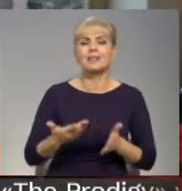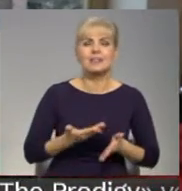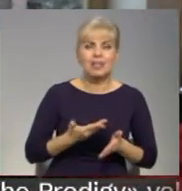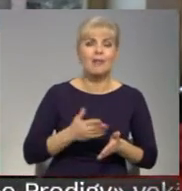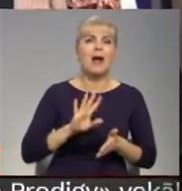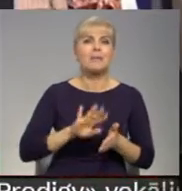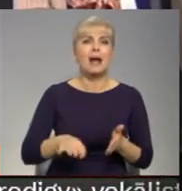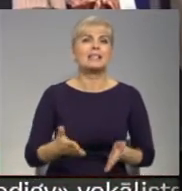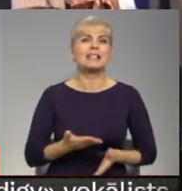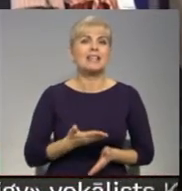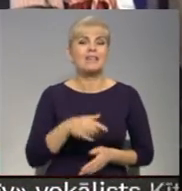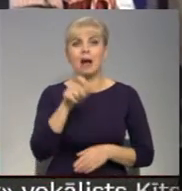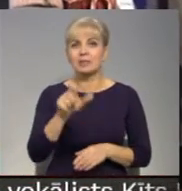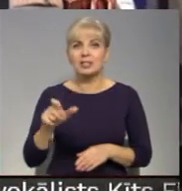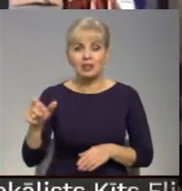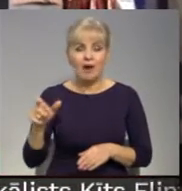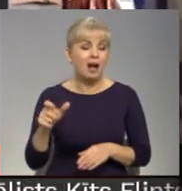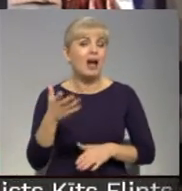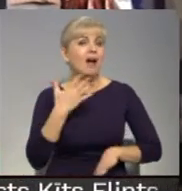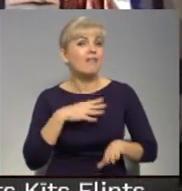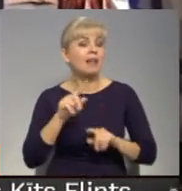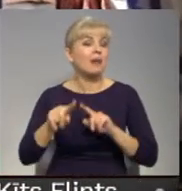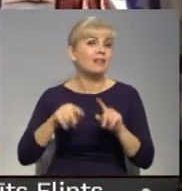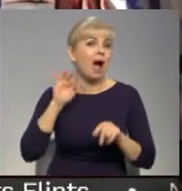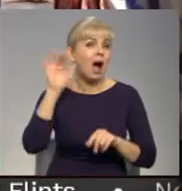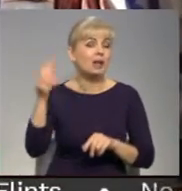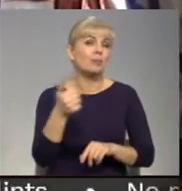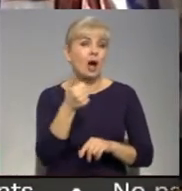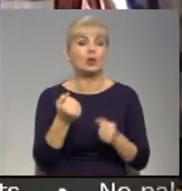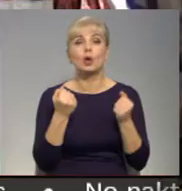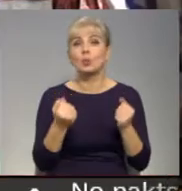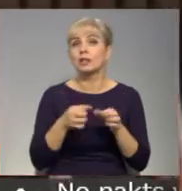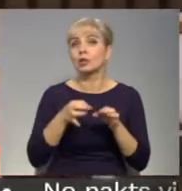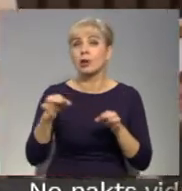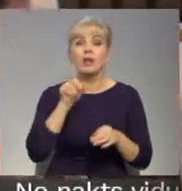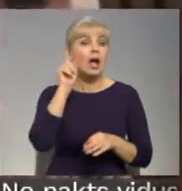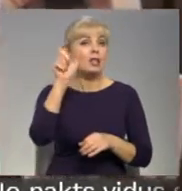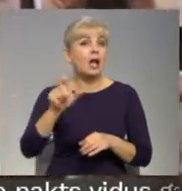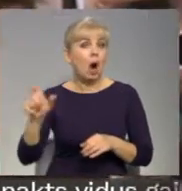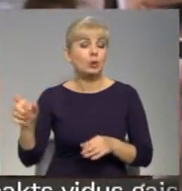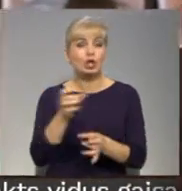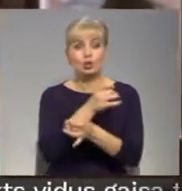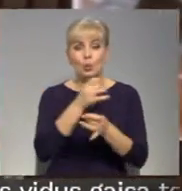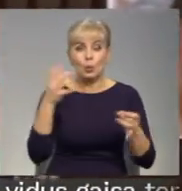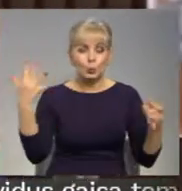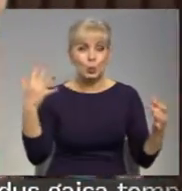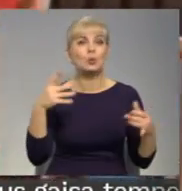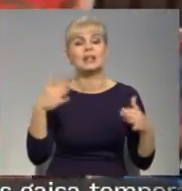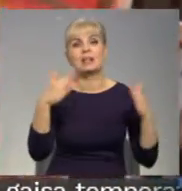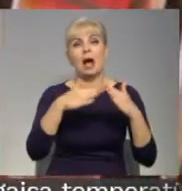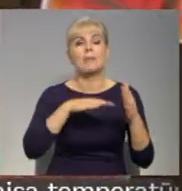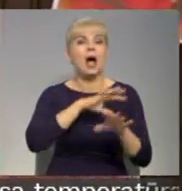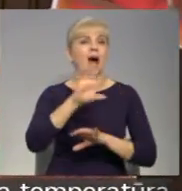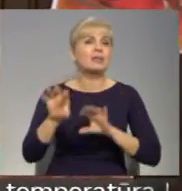dzīviem cilvēkiem. Lielākā vēlma nākamajiem gadiem esot noturēt novadā jauniešus, kas kultūras nama raibajā vēsturē